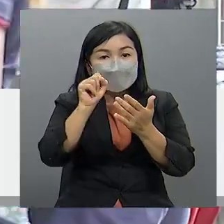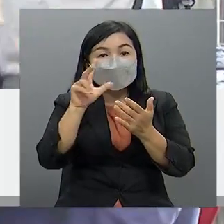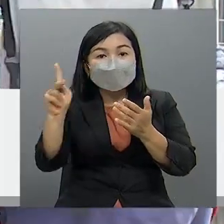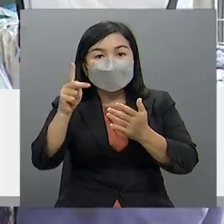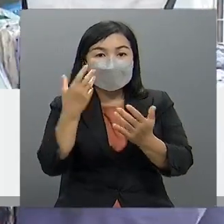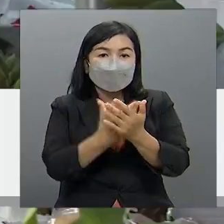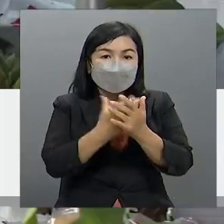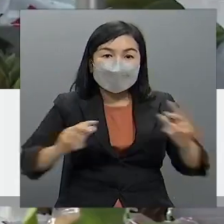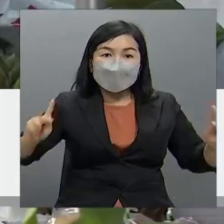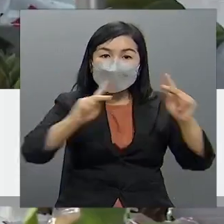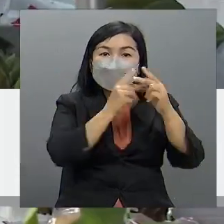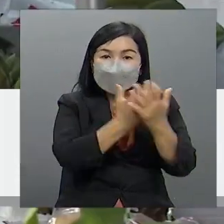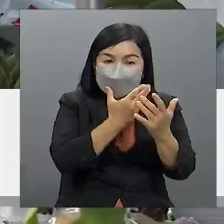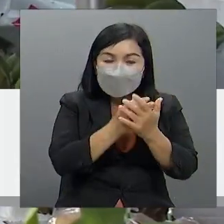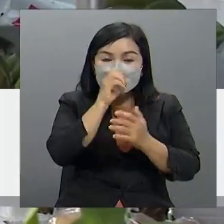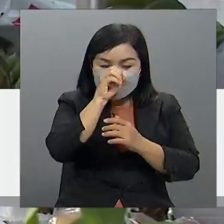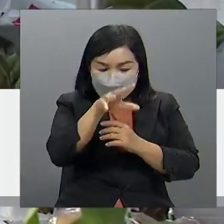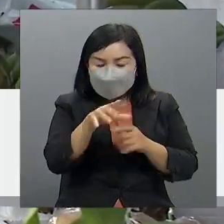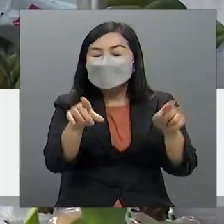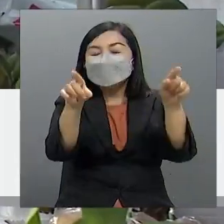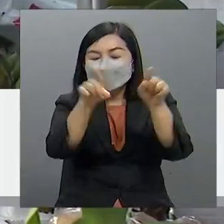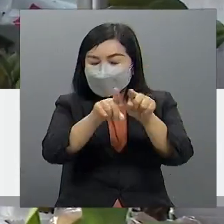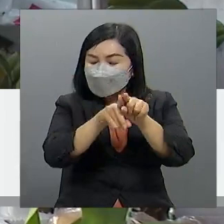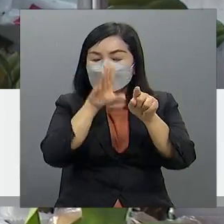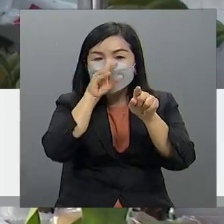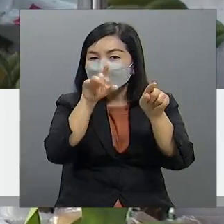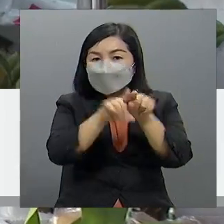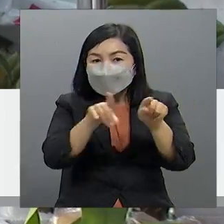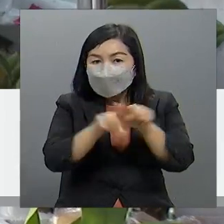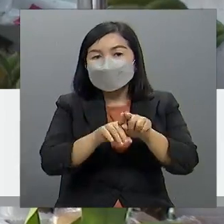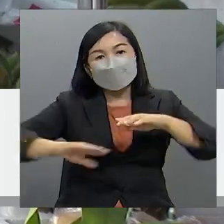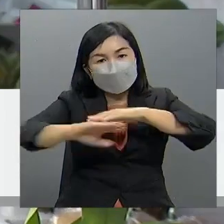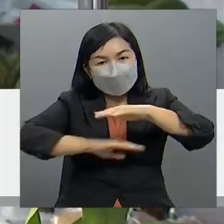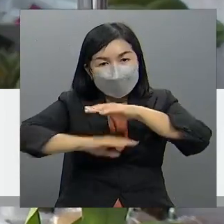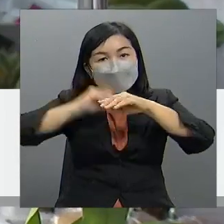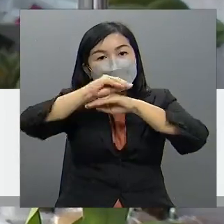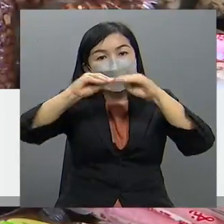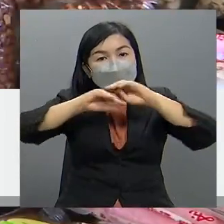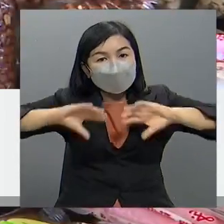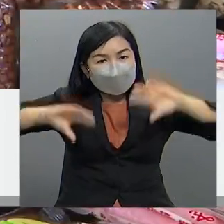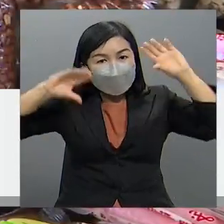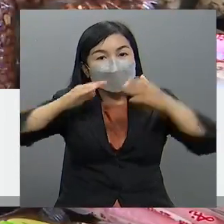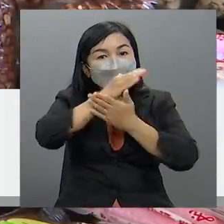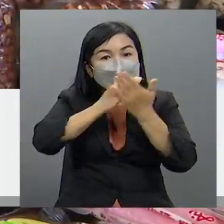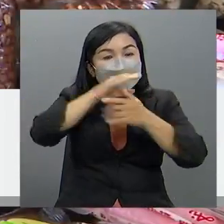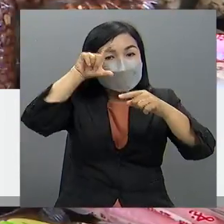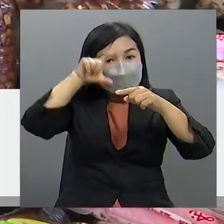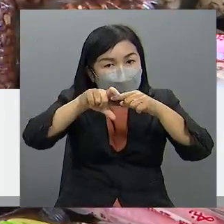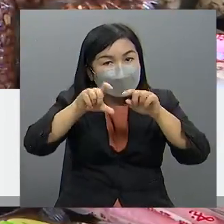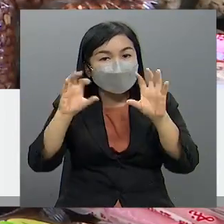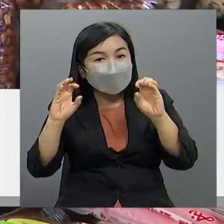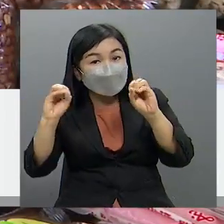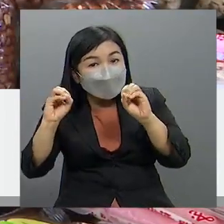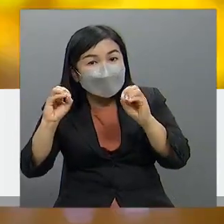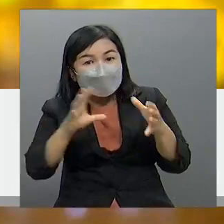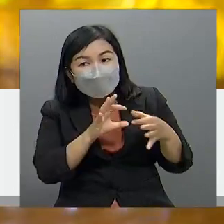การคลังยืนยันเรื่องนี้เหมือนกันนะคะบอกว่าฐานข้อมูลโครงการคนละครึ่งเนี่ยไม่ได้เอาไปตรวจสอบแล้วไปเชื่อมต่อกับระบบสรรพ